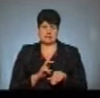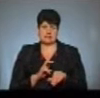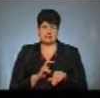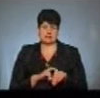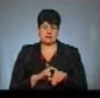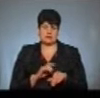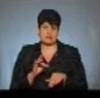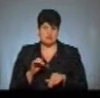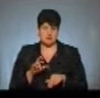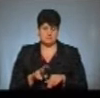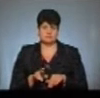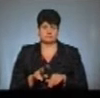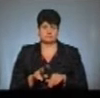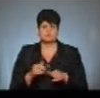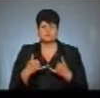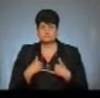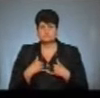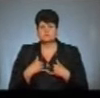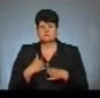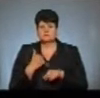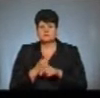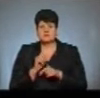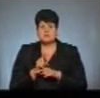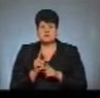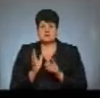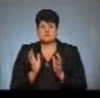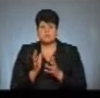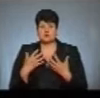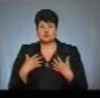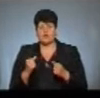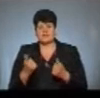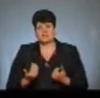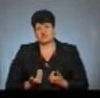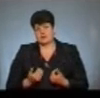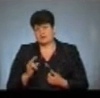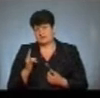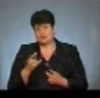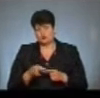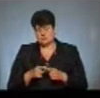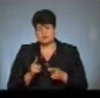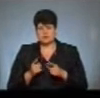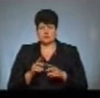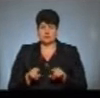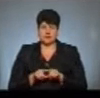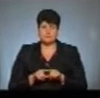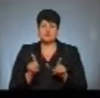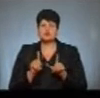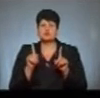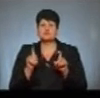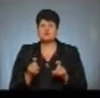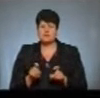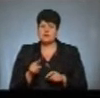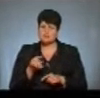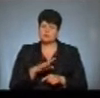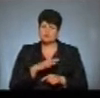Бо у нас основне завдання – це зберегти здоров'я і життя дитини. Тому це справді так. Щодо пунктів тестування, чи